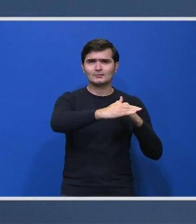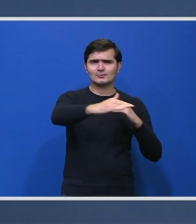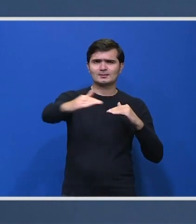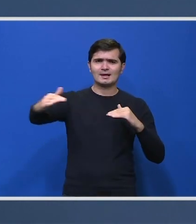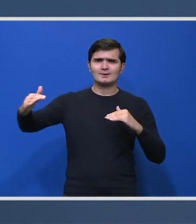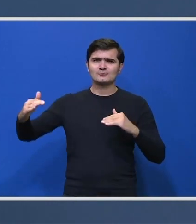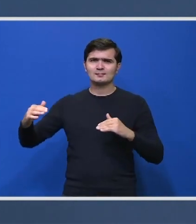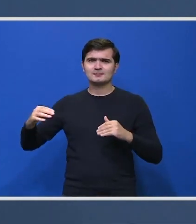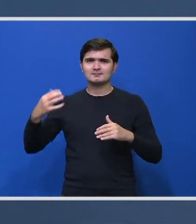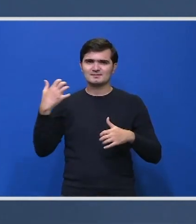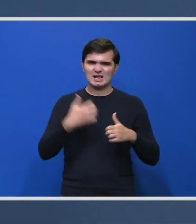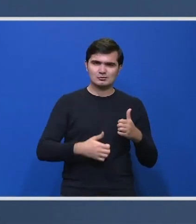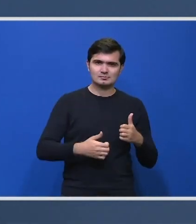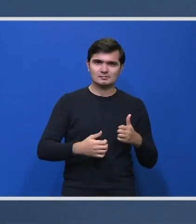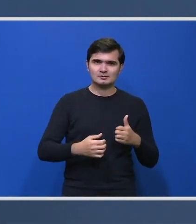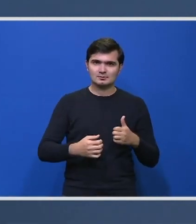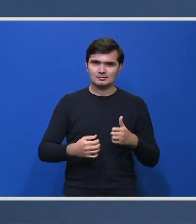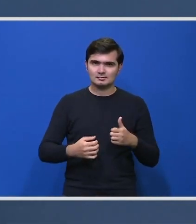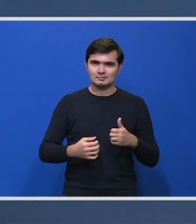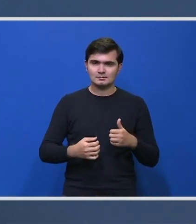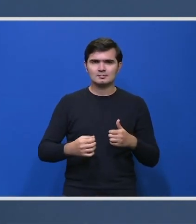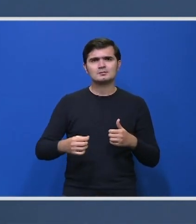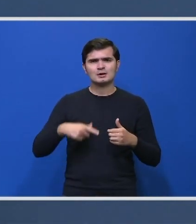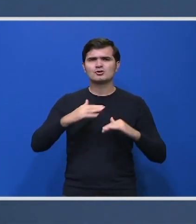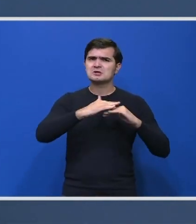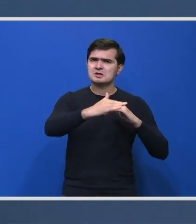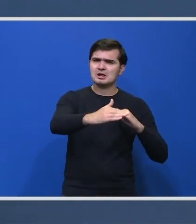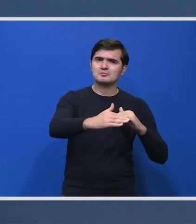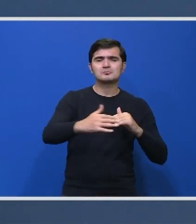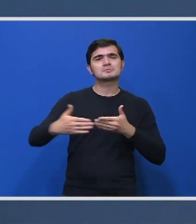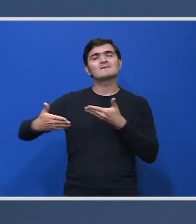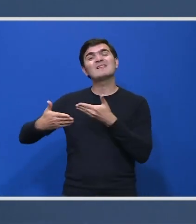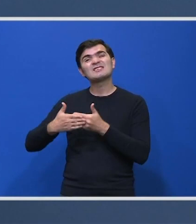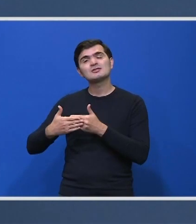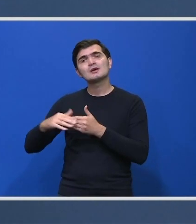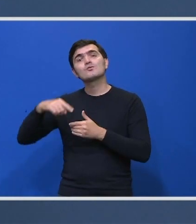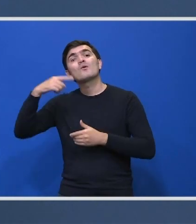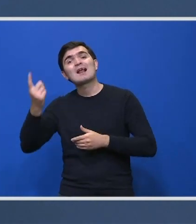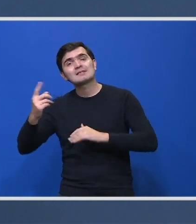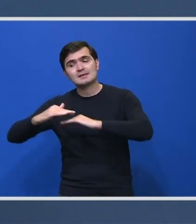culturi compromise, vecine cu alte culturi necompromise.